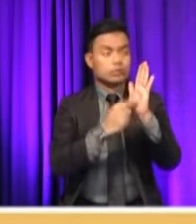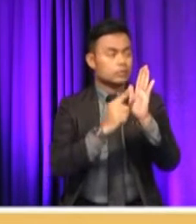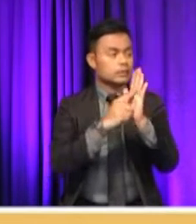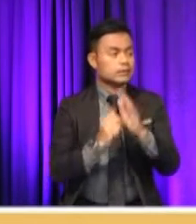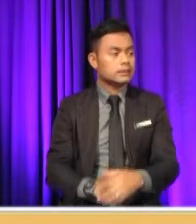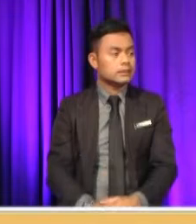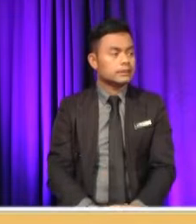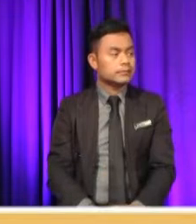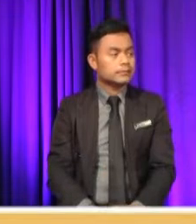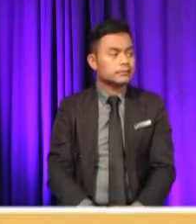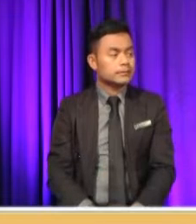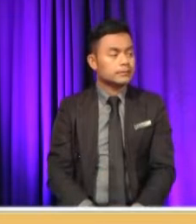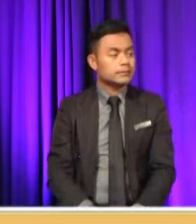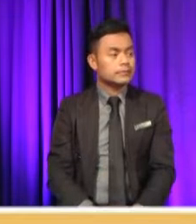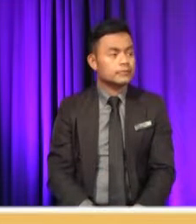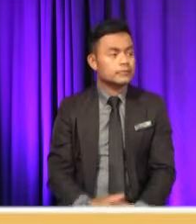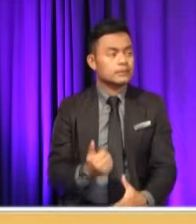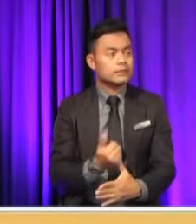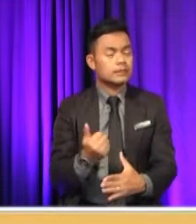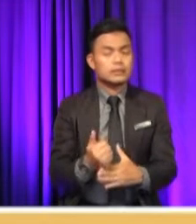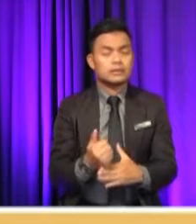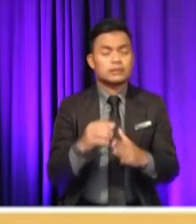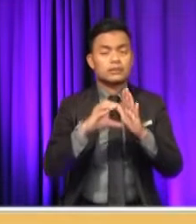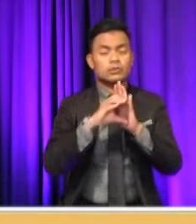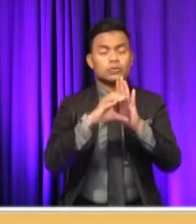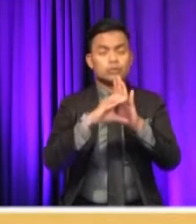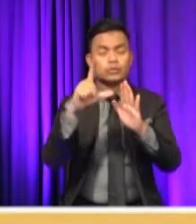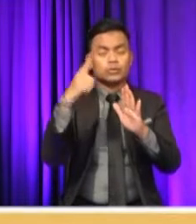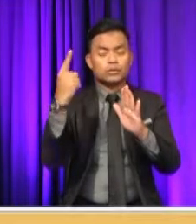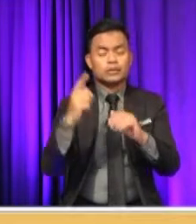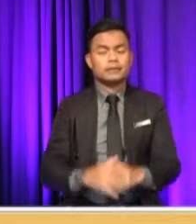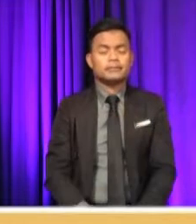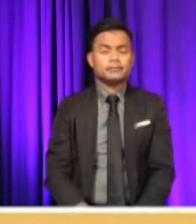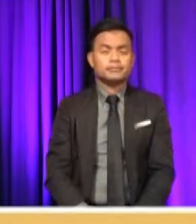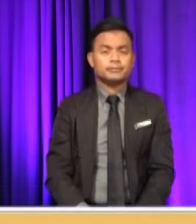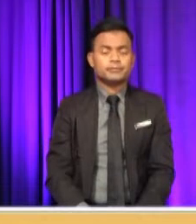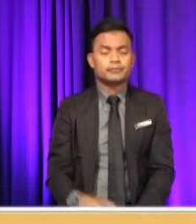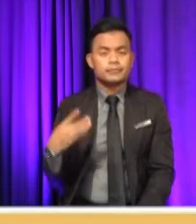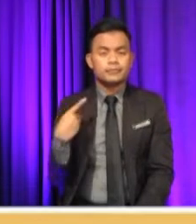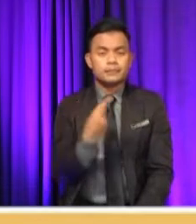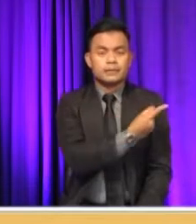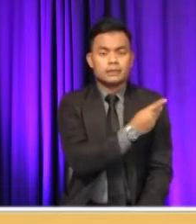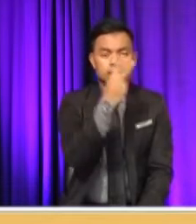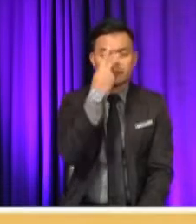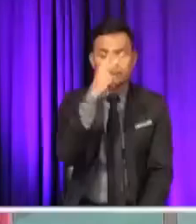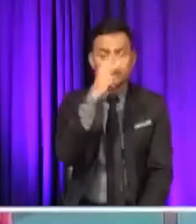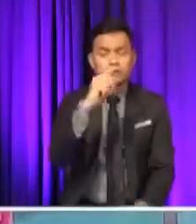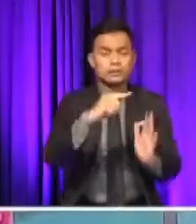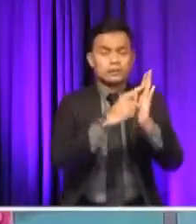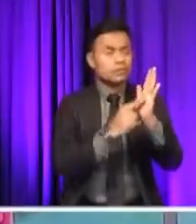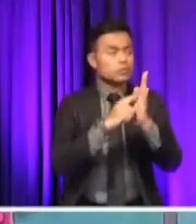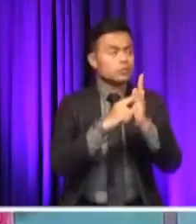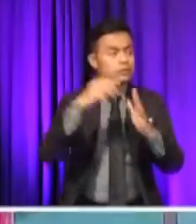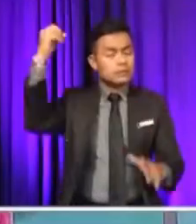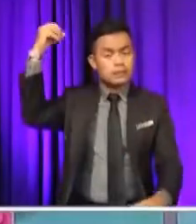Okey, antara contoh-contoh lain. Okey, kalau kita tengok contoh lain, kita boleh tengok pada Swiss lampu, Swiss dekat